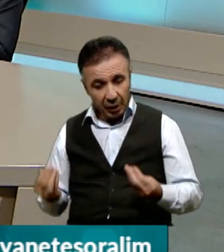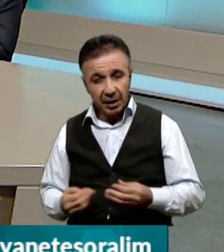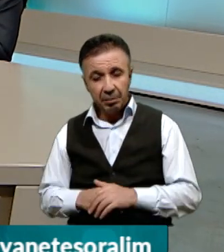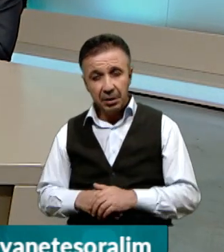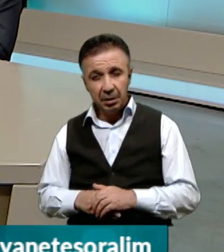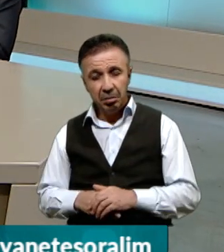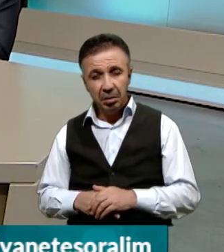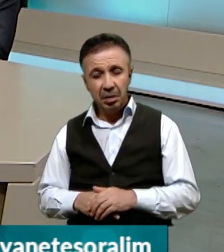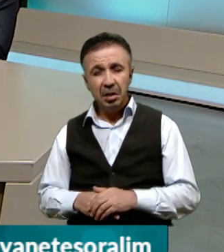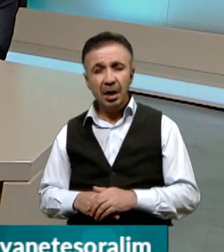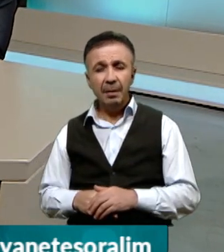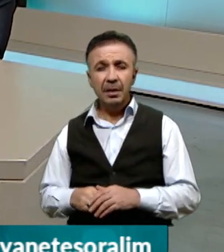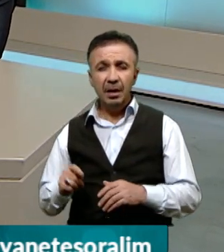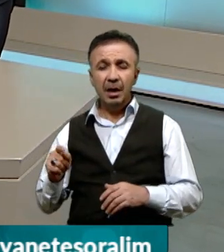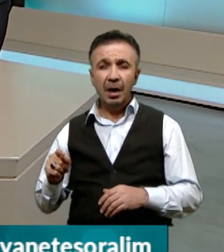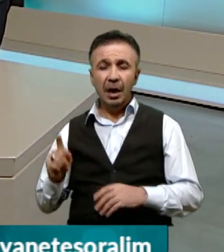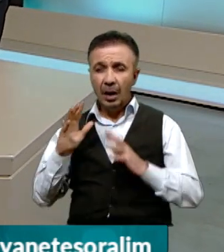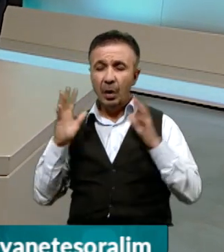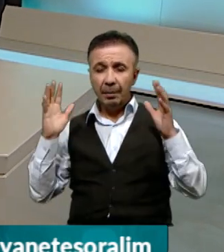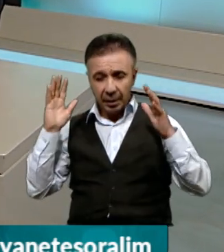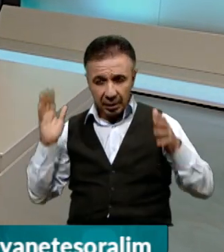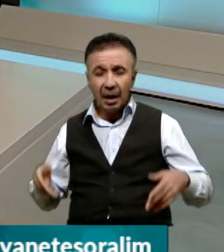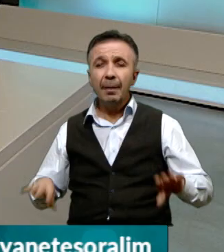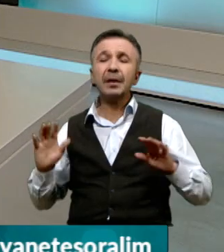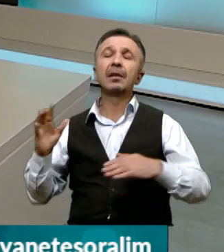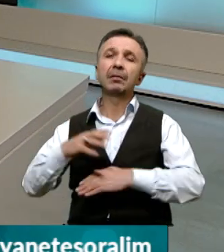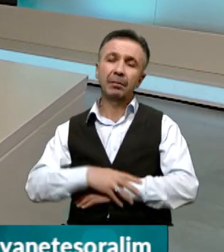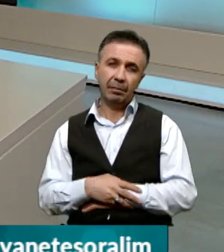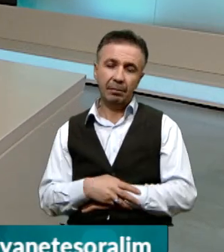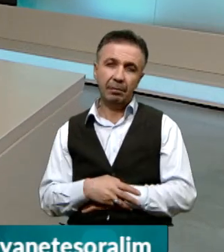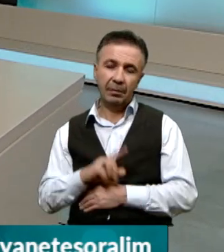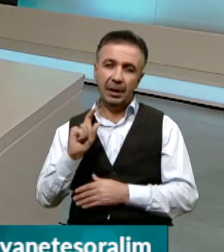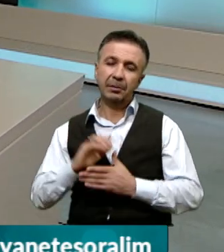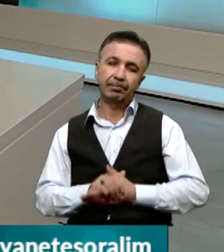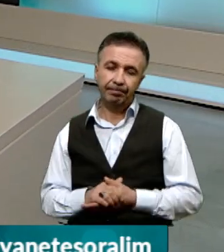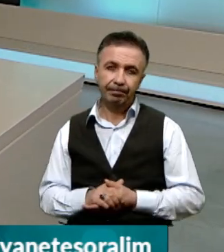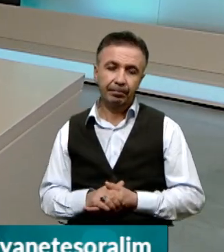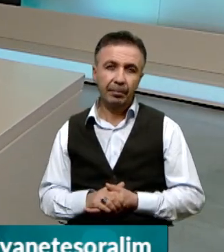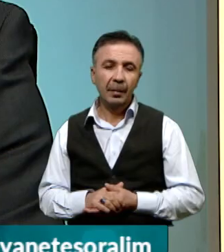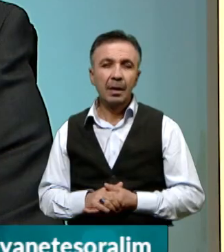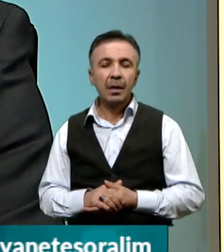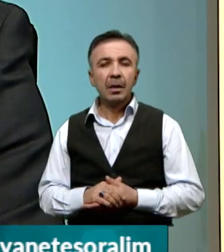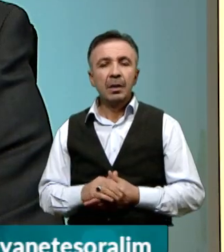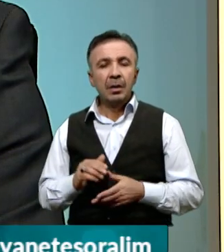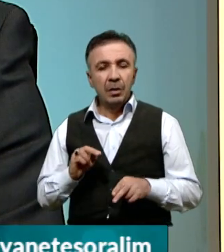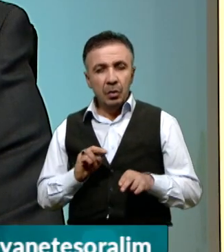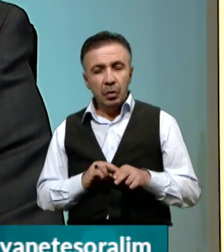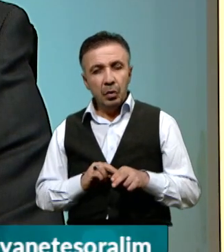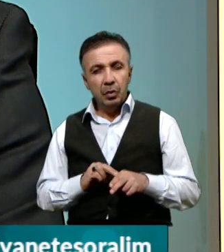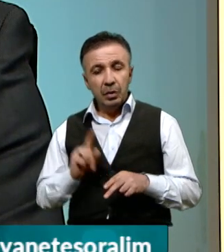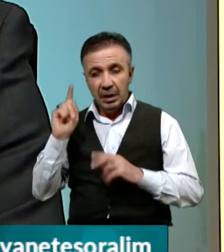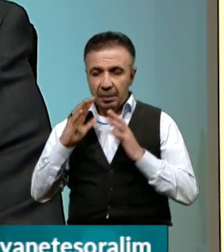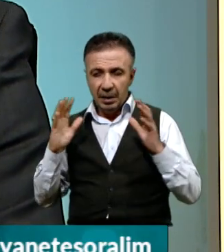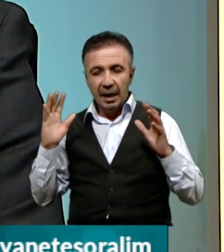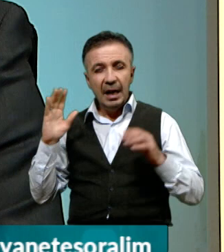salmadan direkt bağlayacağız mı? Bu konuda bir karışıklık varmış. Aslında yok. Yani şöyle diyeyim, kunut tekbiri için ellerimiz bağlıyken kunut